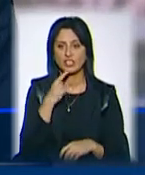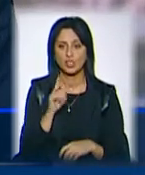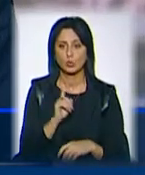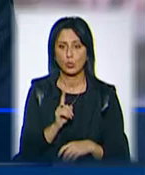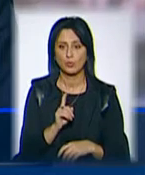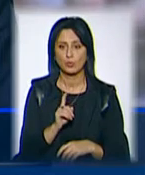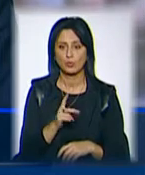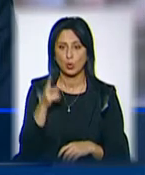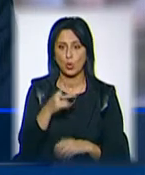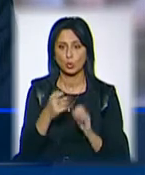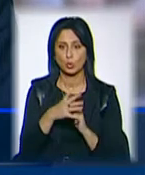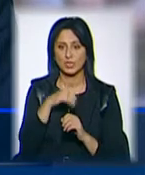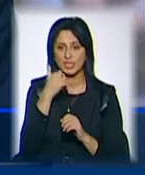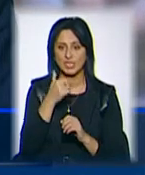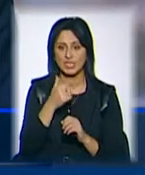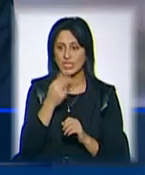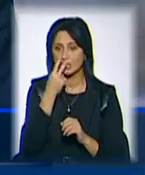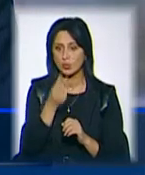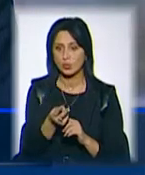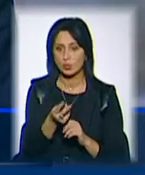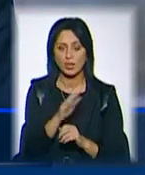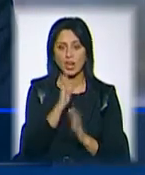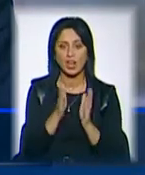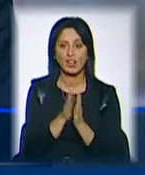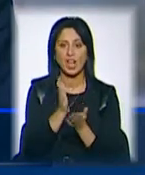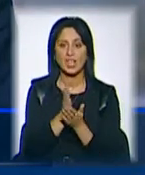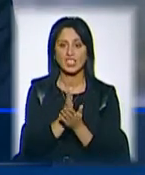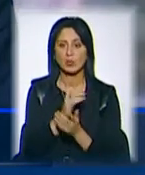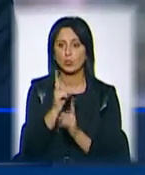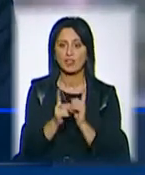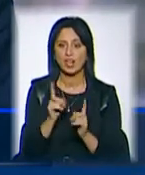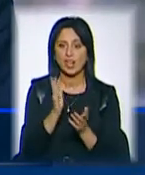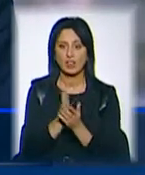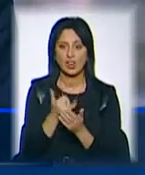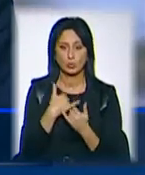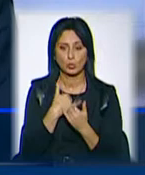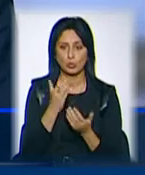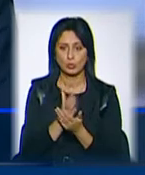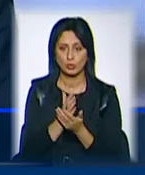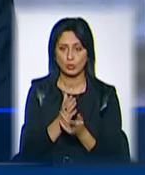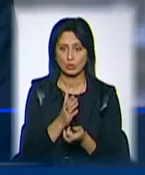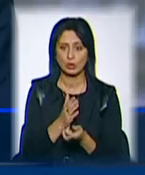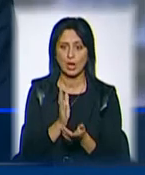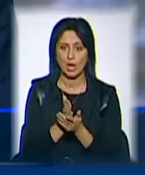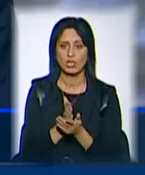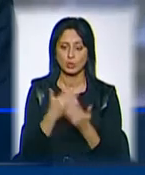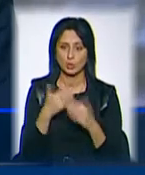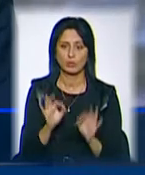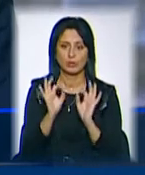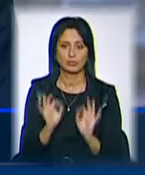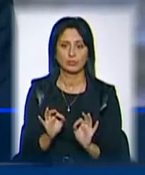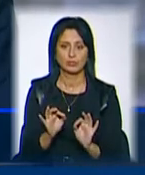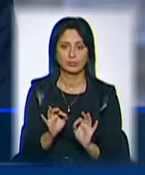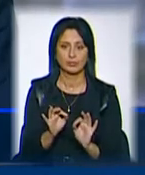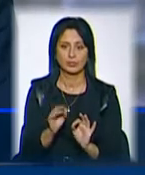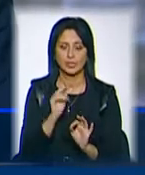რომ 2015 წლის გადმოსახედიდან ყველა ის არსებული ინფრასტრუქტურა, რაც ჩვენ გვაქვს ქვეყანაში, არის გამართული და